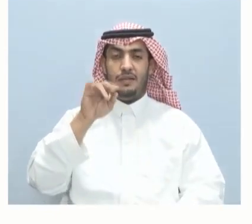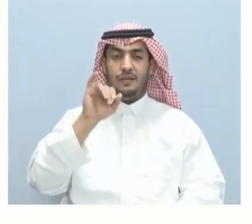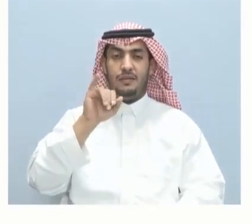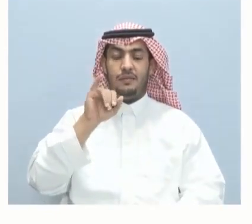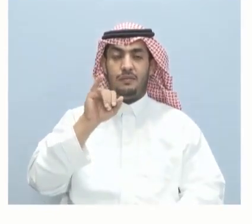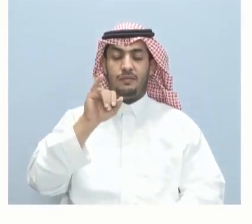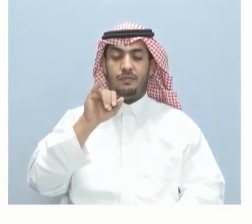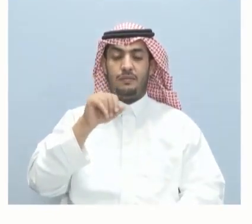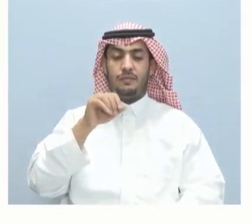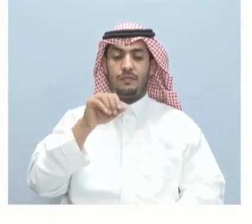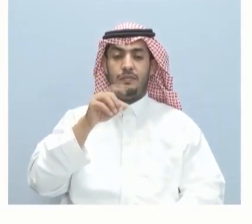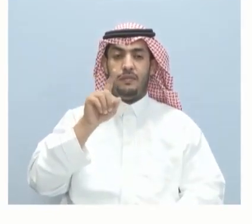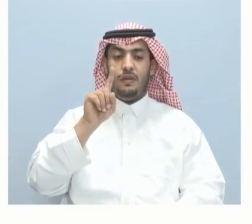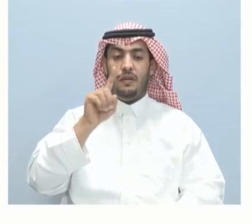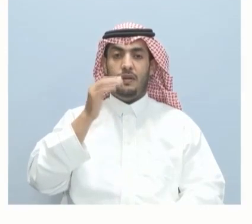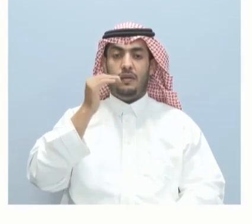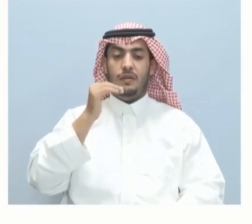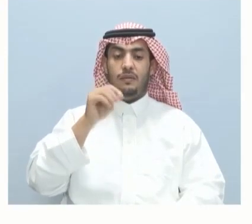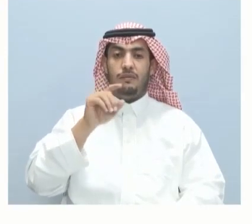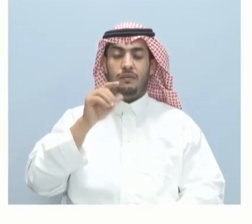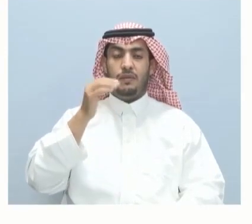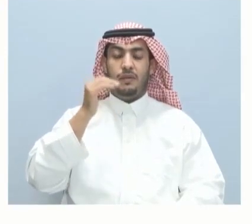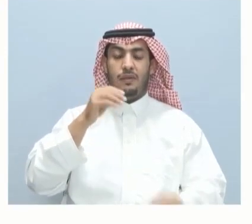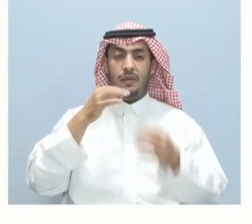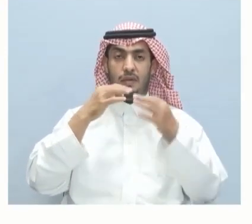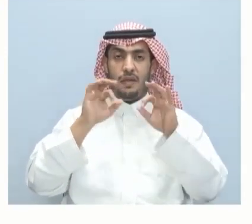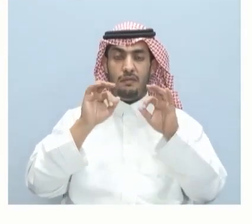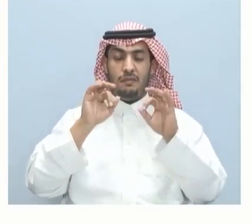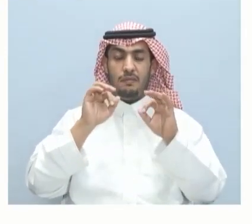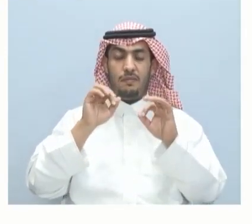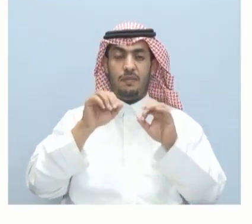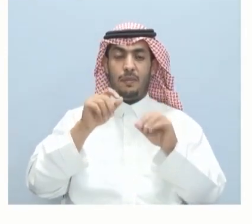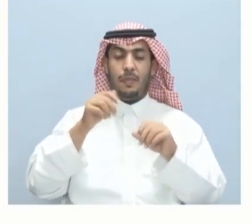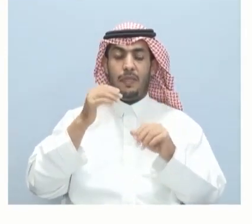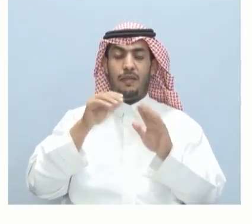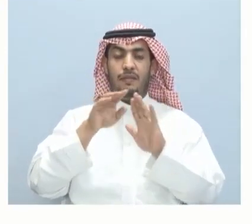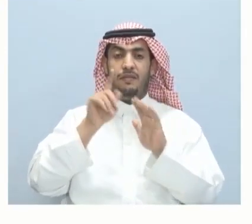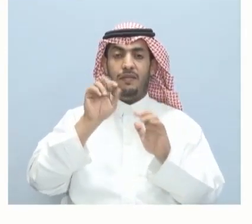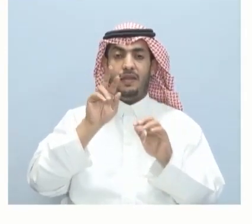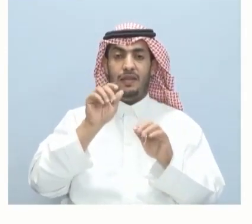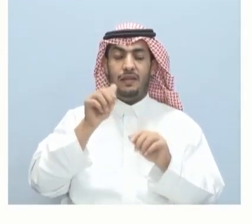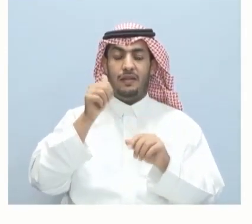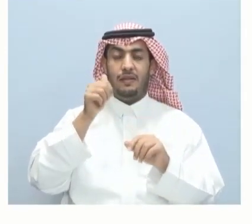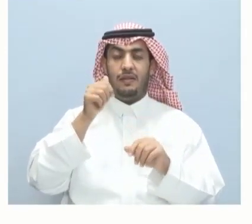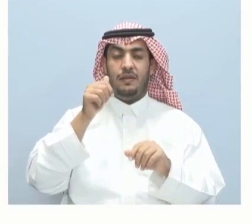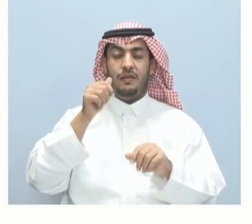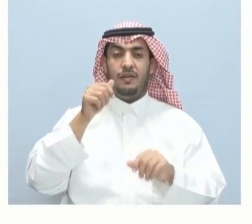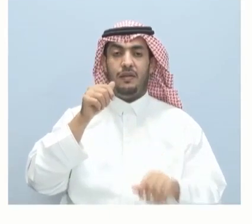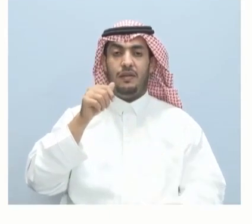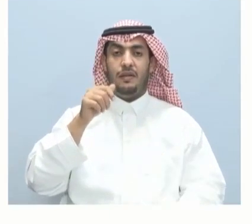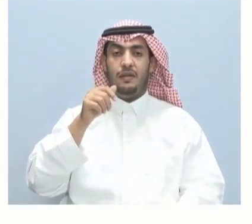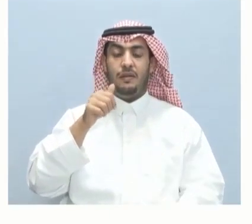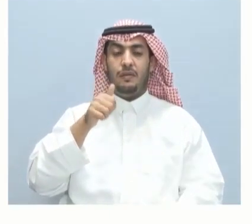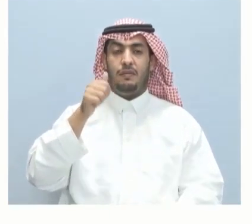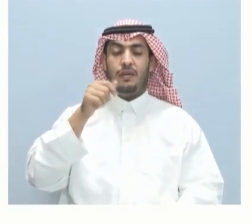ماذا واحد يساوي العزم اثنين بغض النظر عن سين يتا حيث ساين يتا